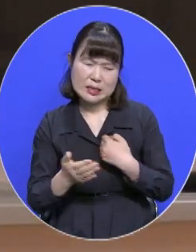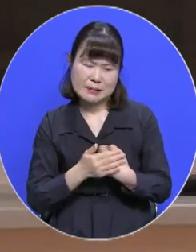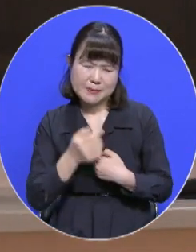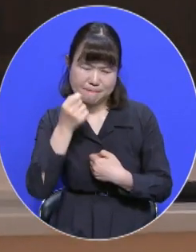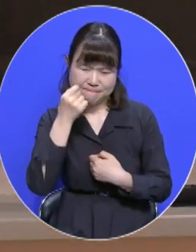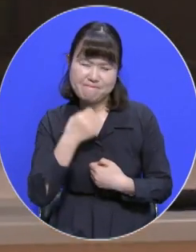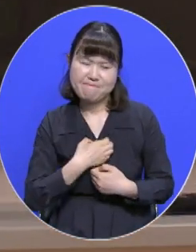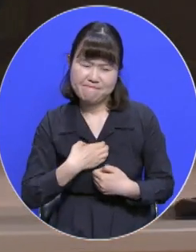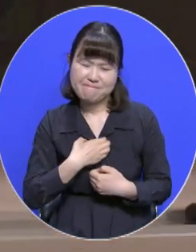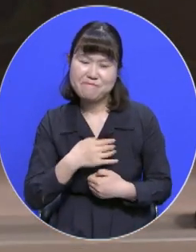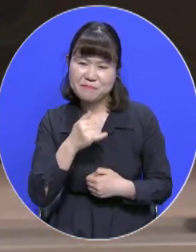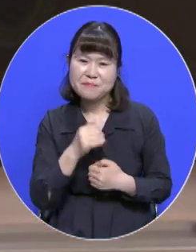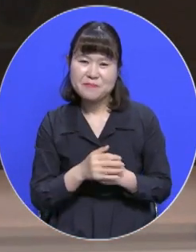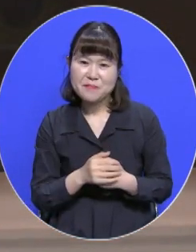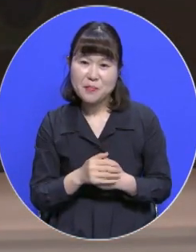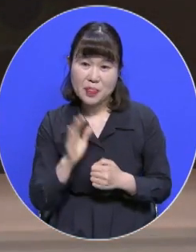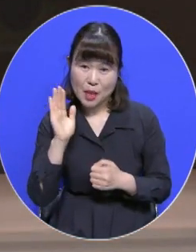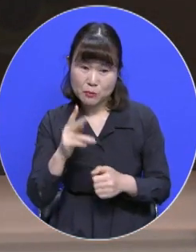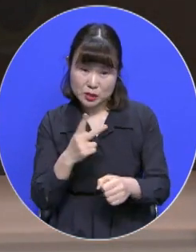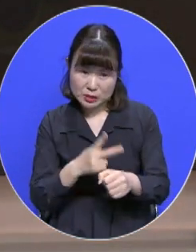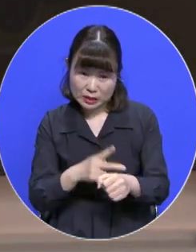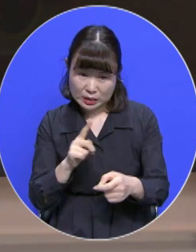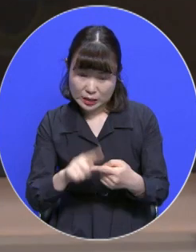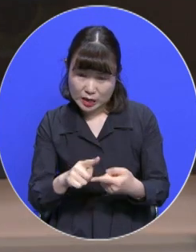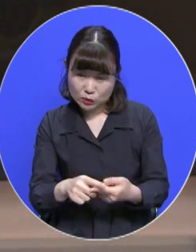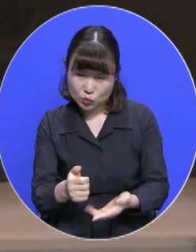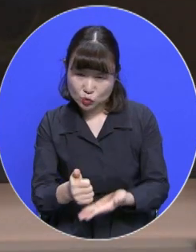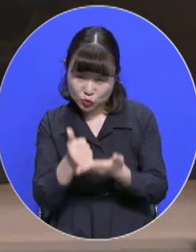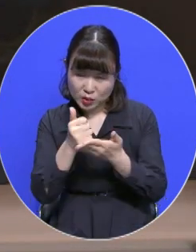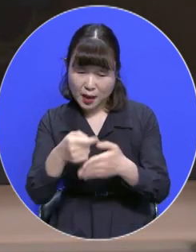남았습니다. 앞으로는 스승에 대한 존중이